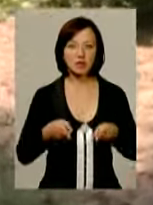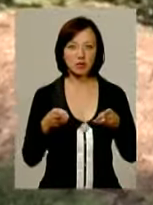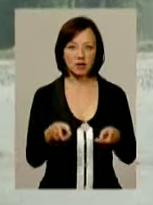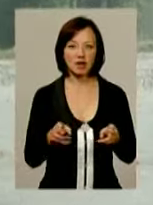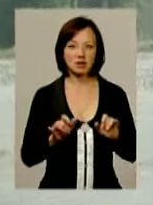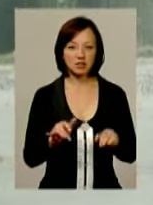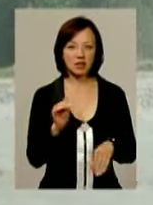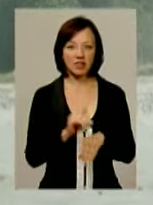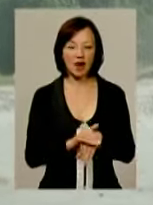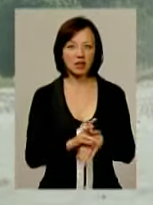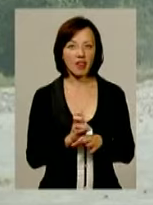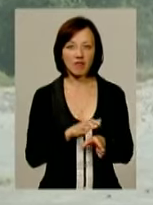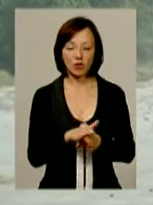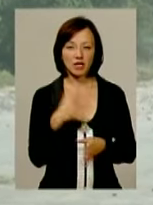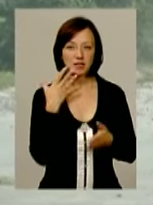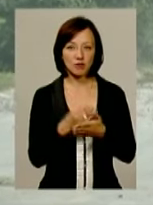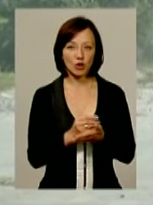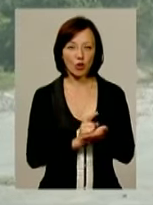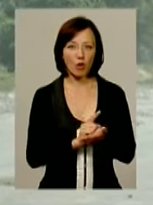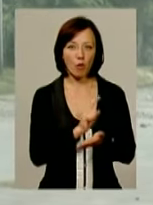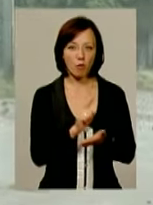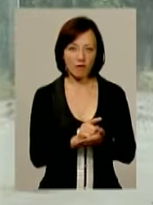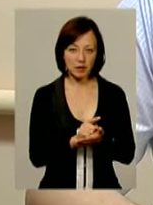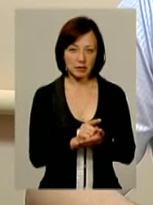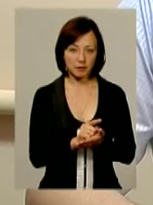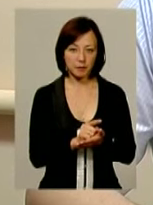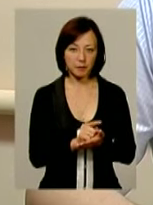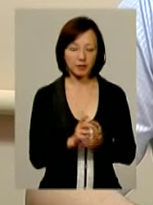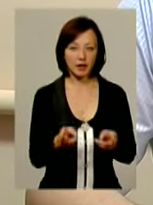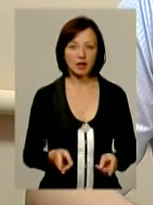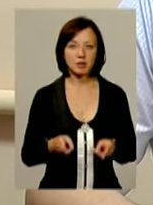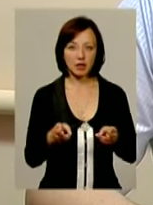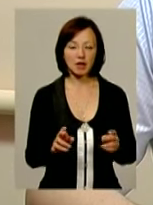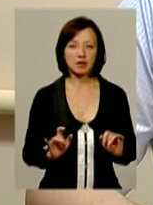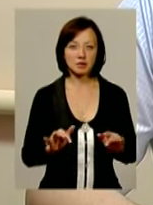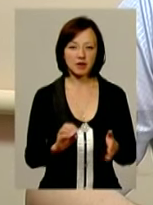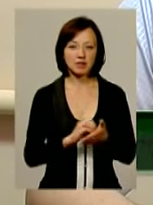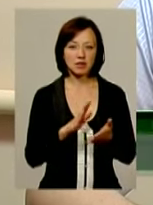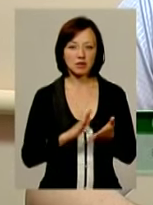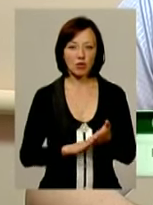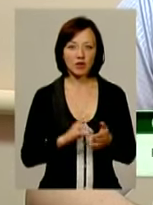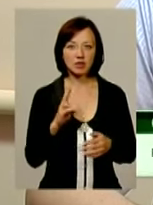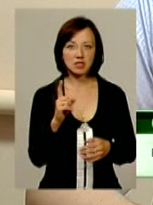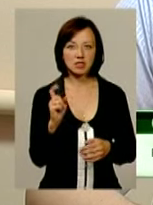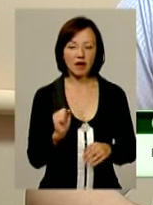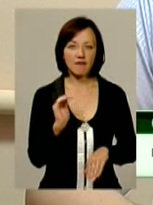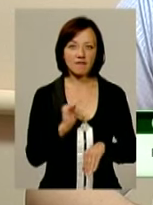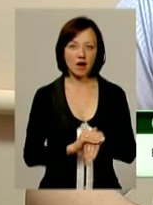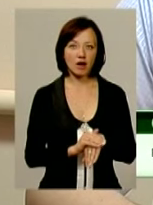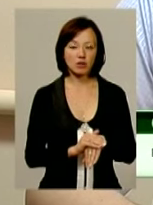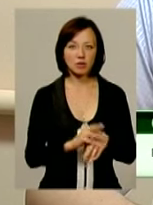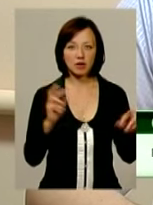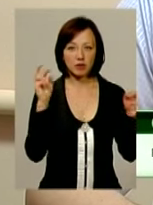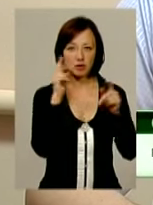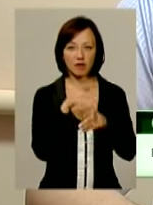фактом неналежного виконання службових обов'язків військовослужбовцями. Кримінальне провадження зареєстровано за фактом неналежного